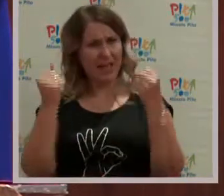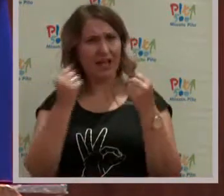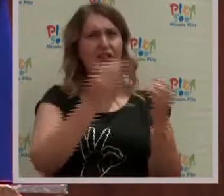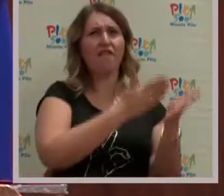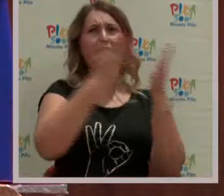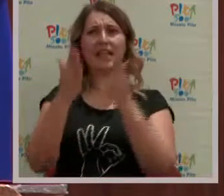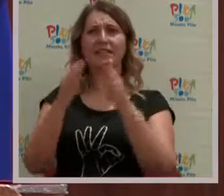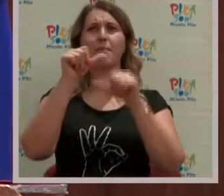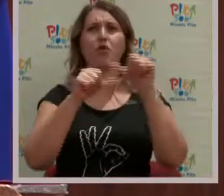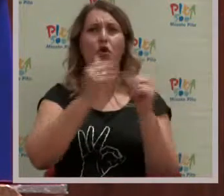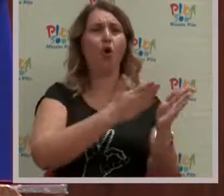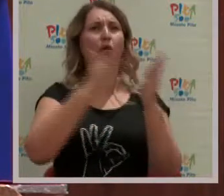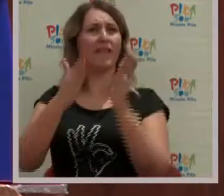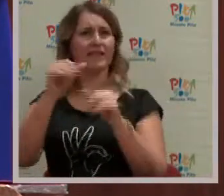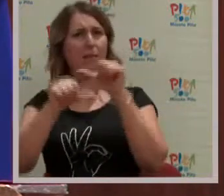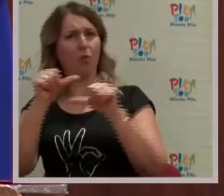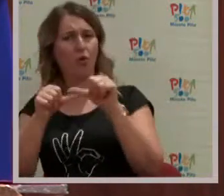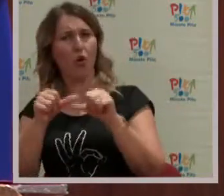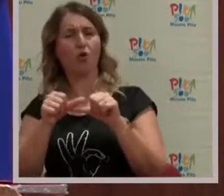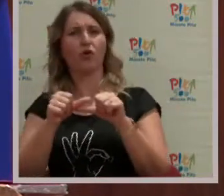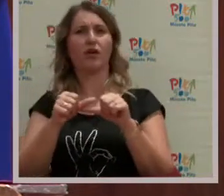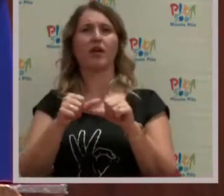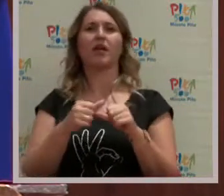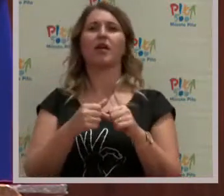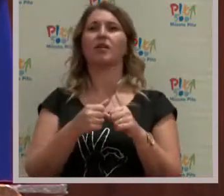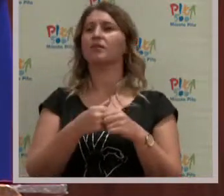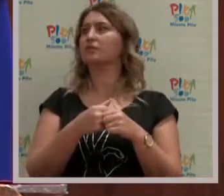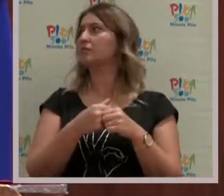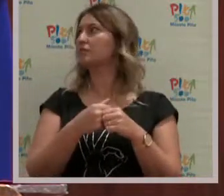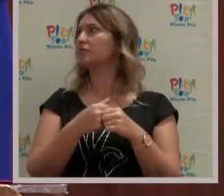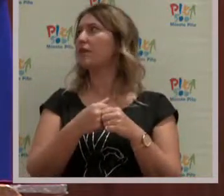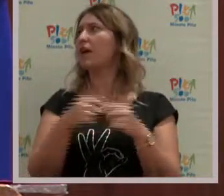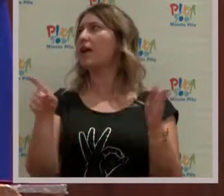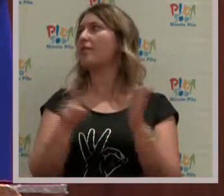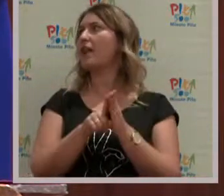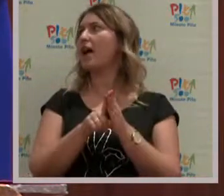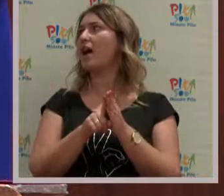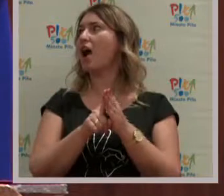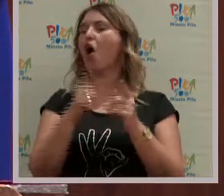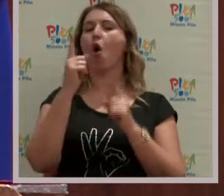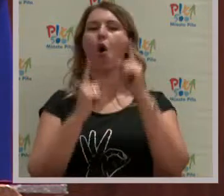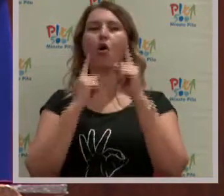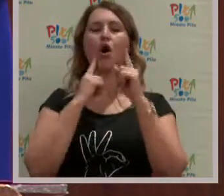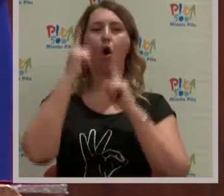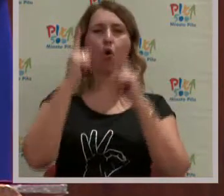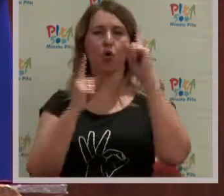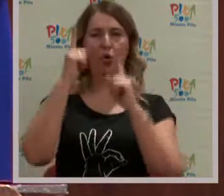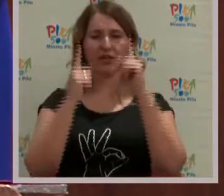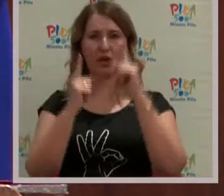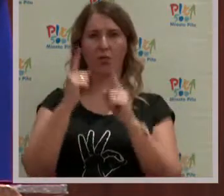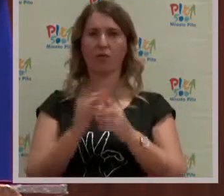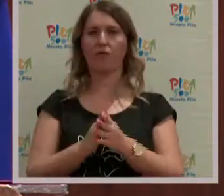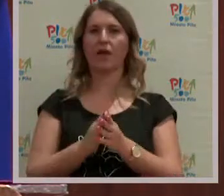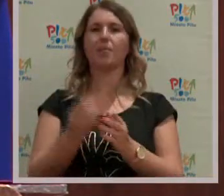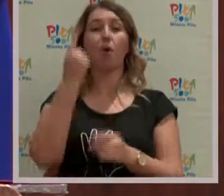latach ta część do wyłącznej dyspozycji ogrodów działkowych rosła, bo przypomnę, że w